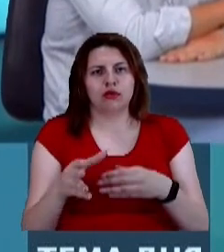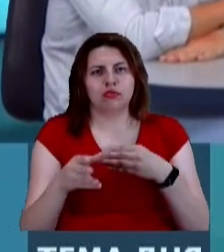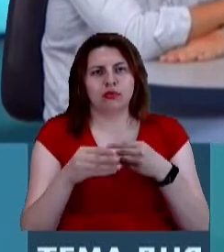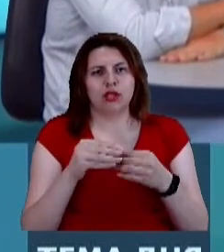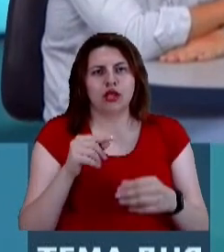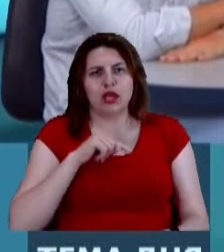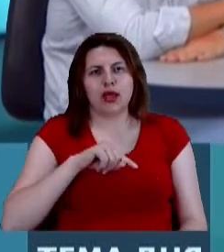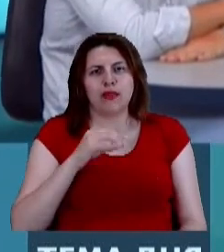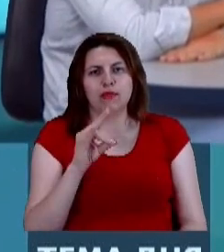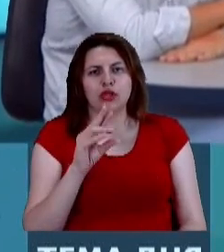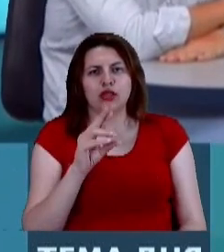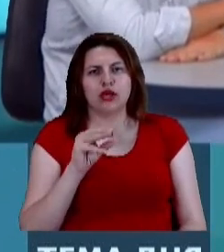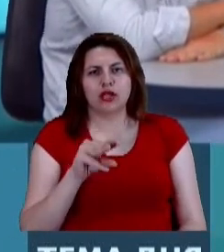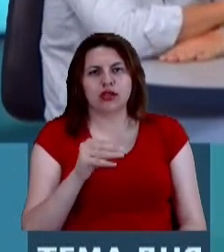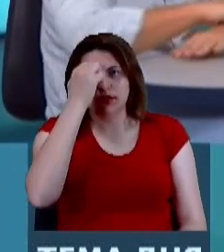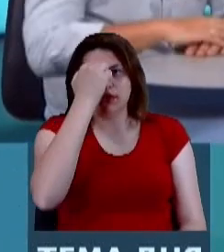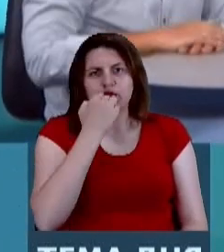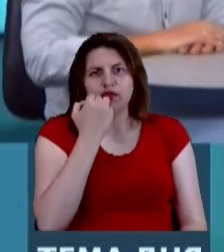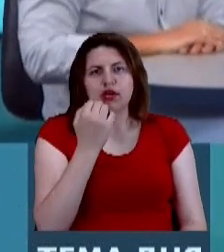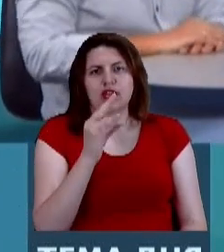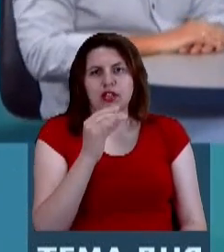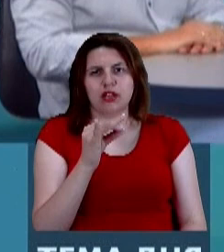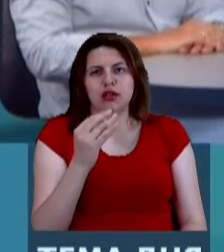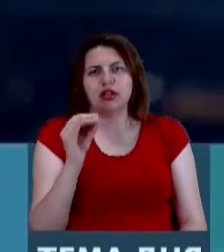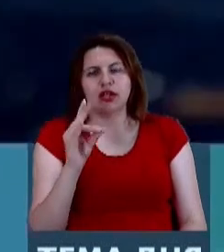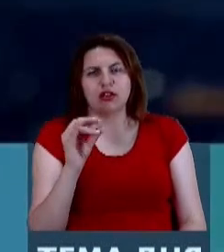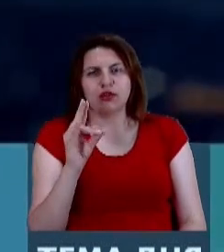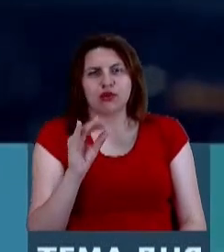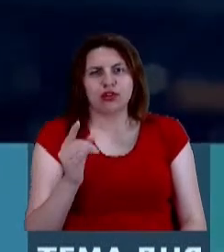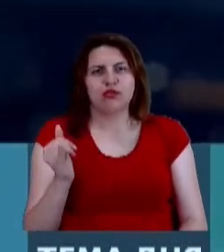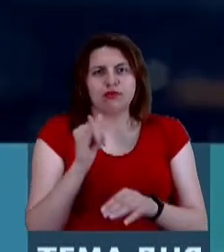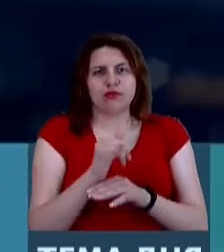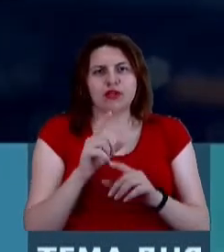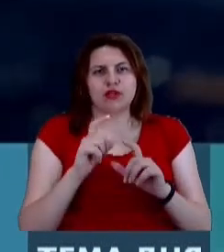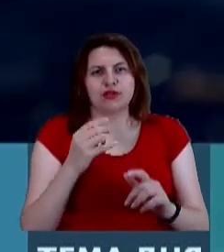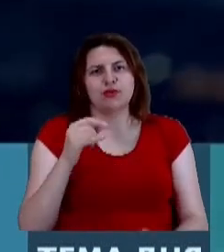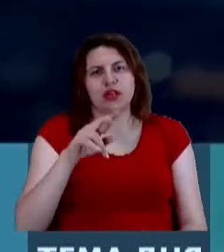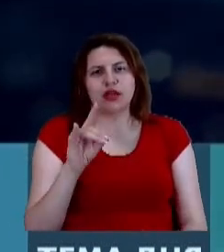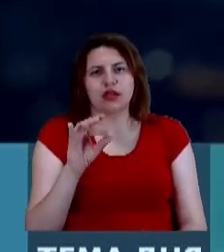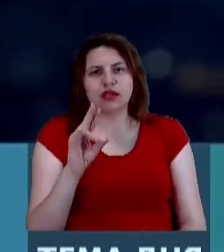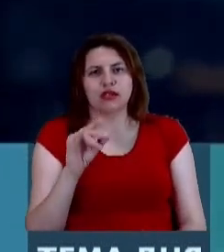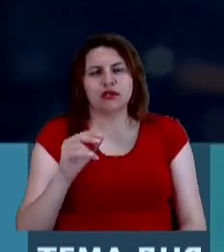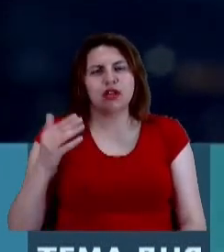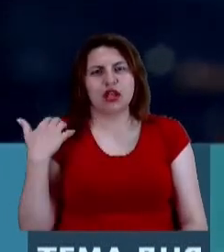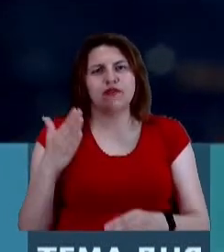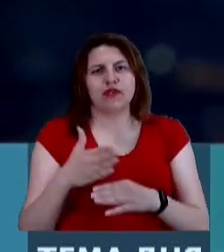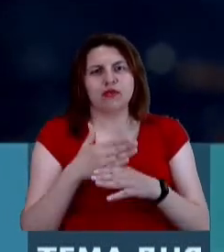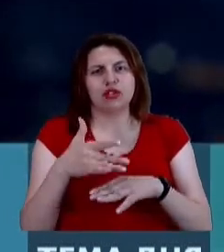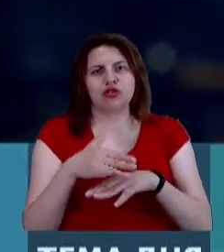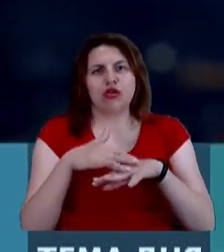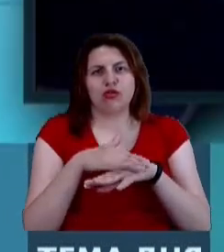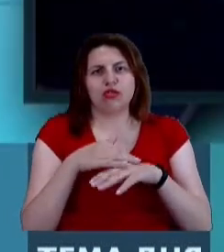Напрацьовувати спільний імунітет. Дякую, пане Андрію, дякую, пані Катерино, за те, що завітали до нас у студію. Вам. Катерина Смаглій, начальниця відділу міжнародного співробітництва